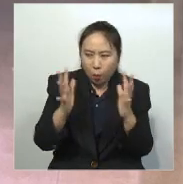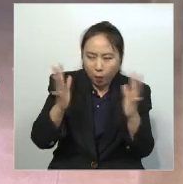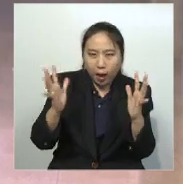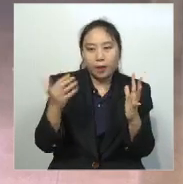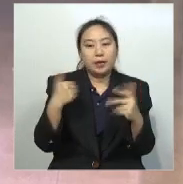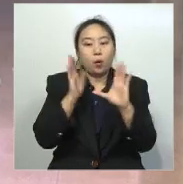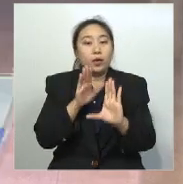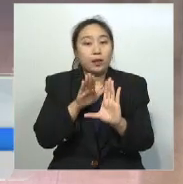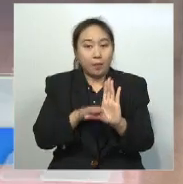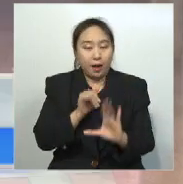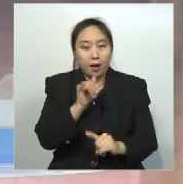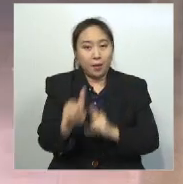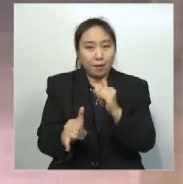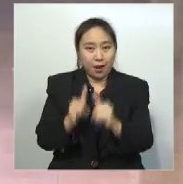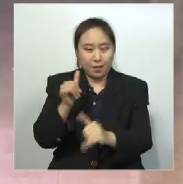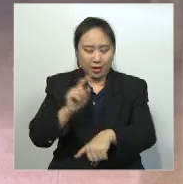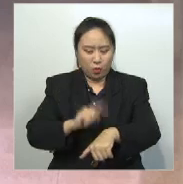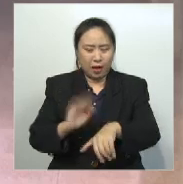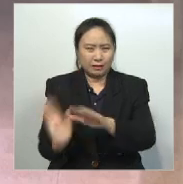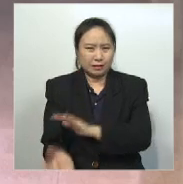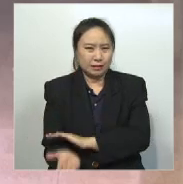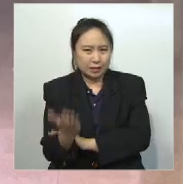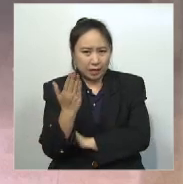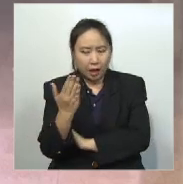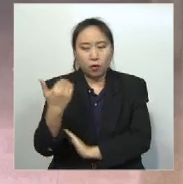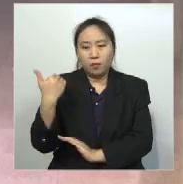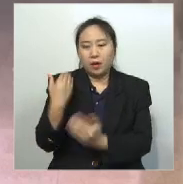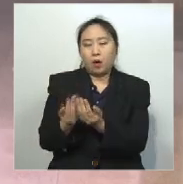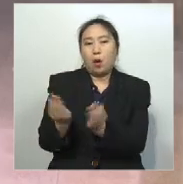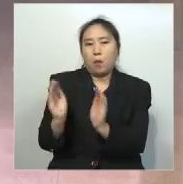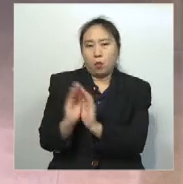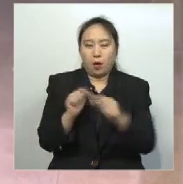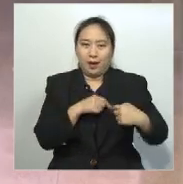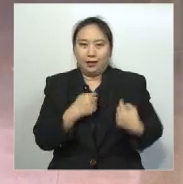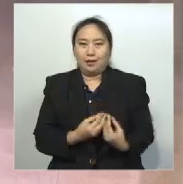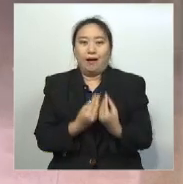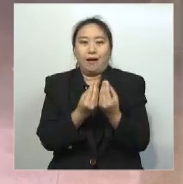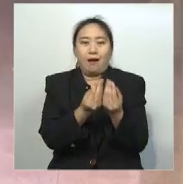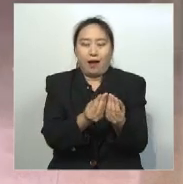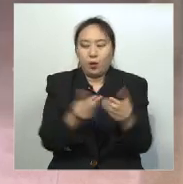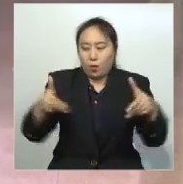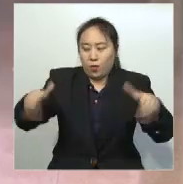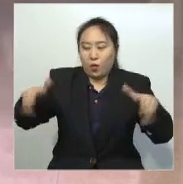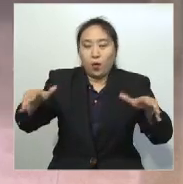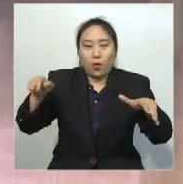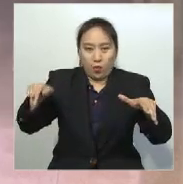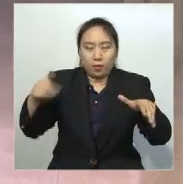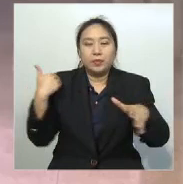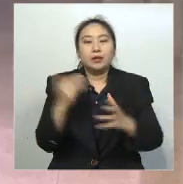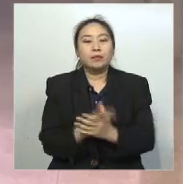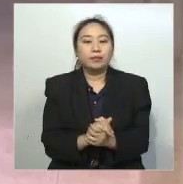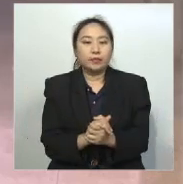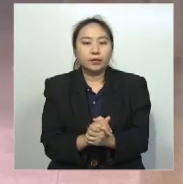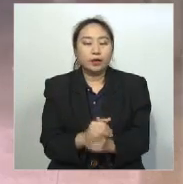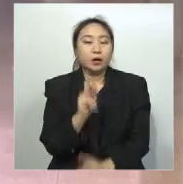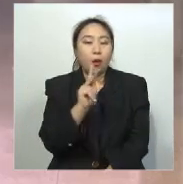ผู้สมัครก็เดินทางกันมาตั้งแต่ช่วงเช้ามืดนะคะพร้อมทั้งมีครอบครัวมาให้กำลังใจอยู่บริเวณด้านนอกสถานที่รับสมัครด้วยค่ะ